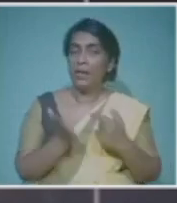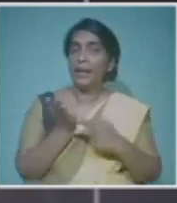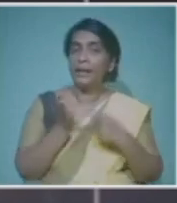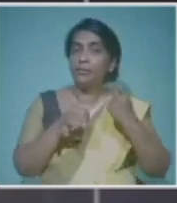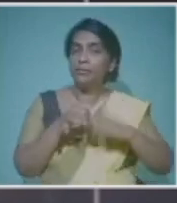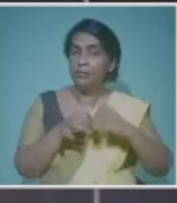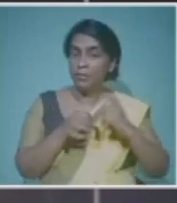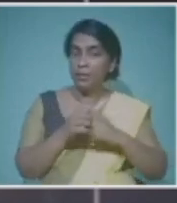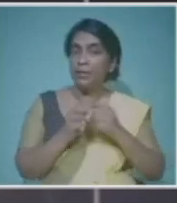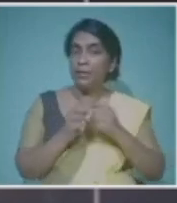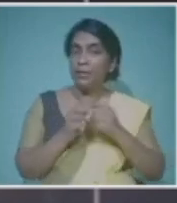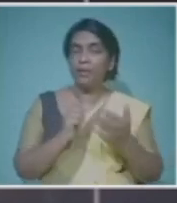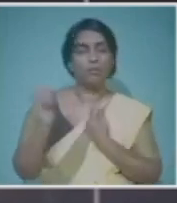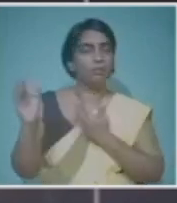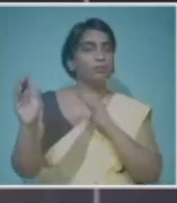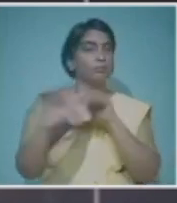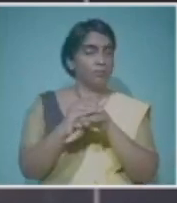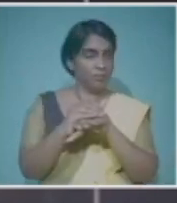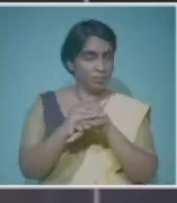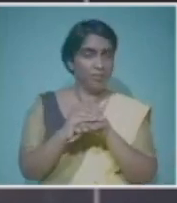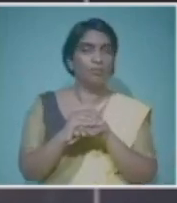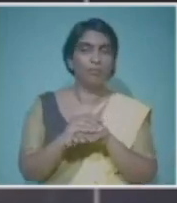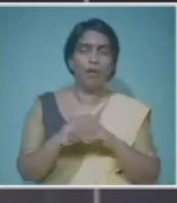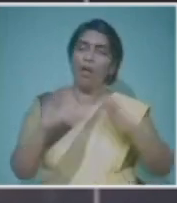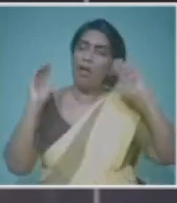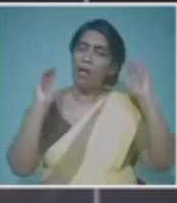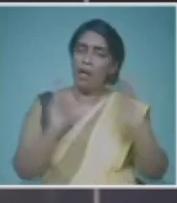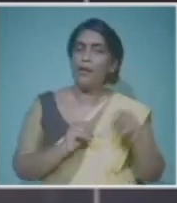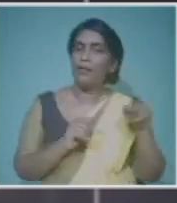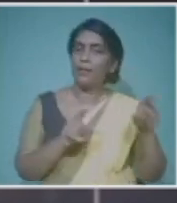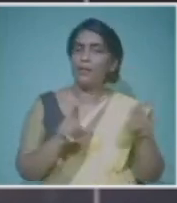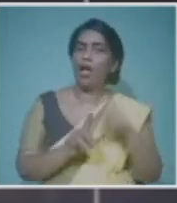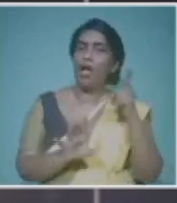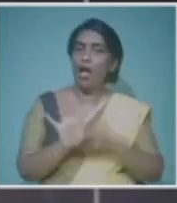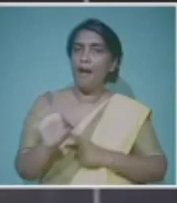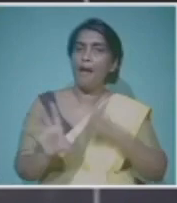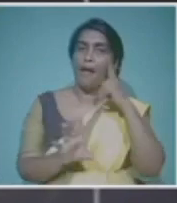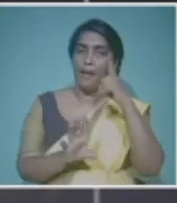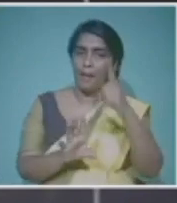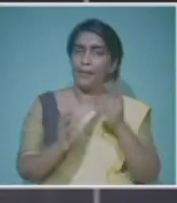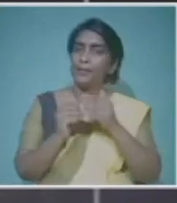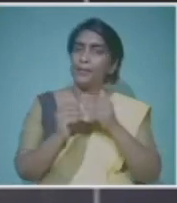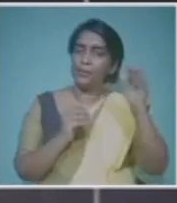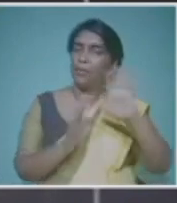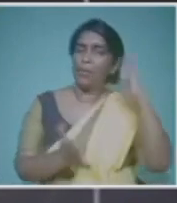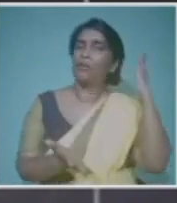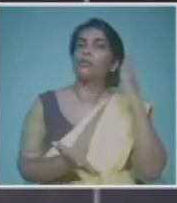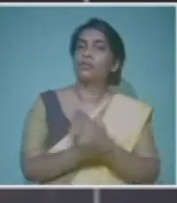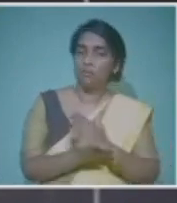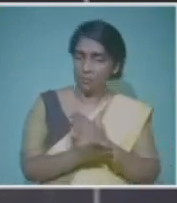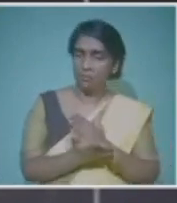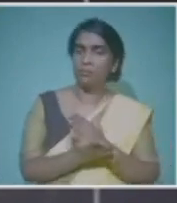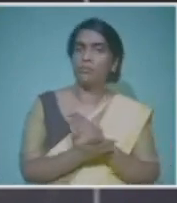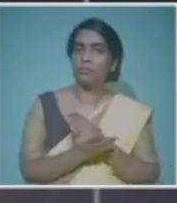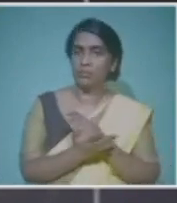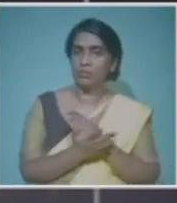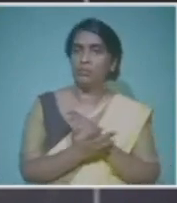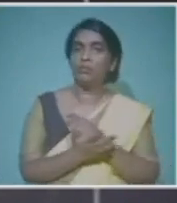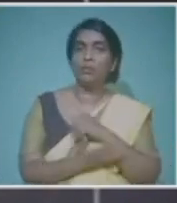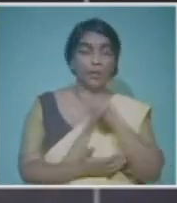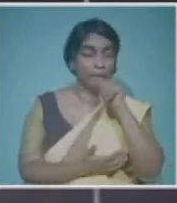ප්‍රසම්පාදන කටයුතු සඳහා සහභාගී වීම අවම වශයෙන් වසරක කාලයකට හෝ අත්හිටවිය යුතුය.